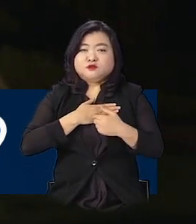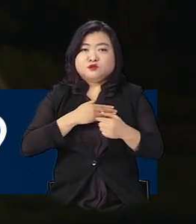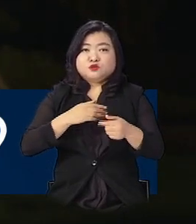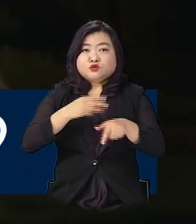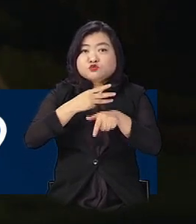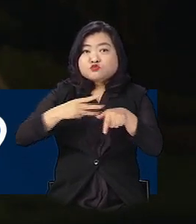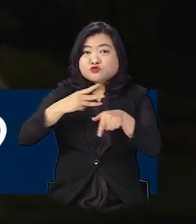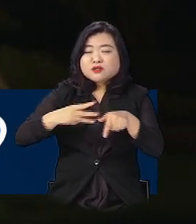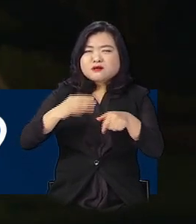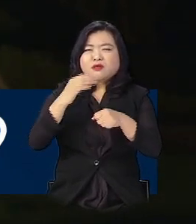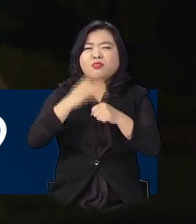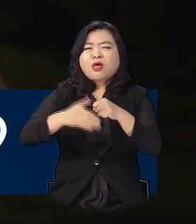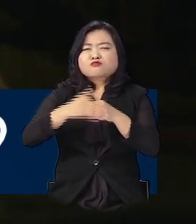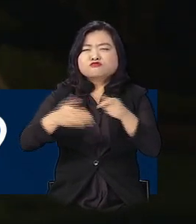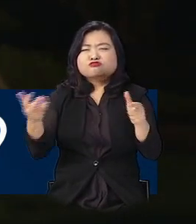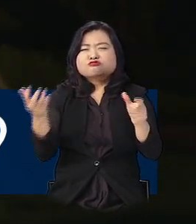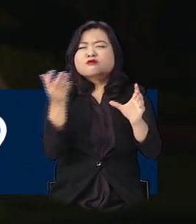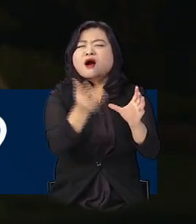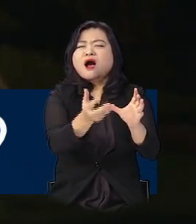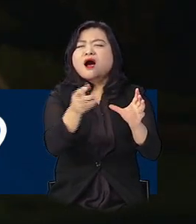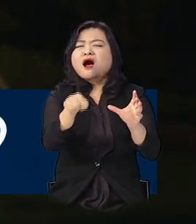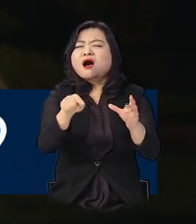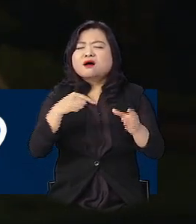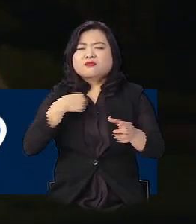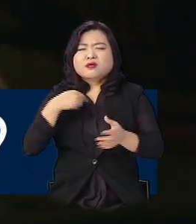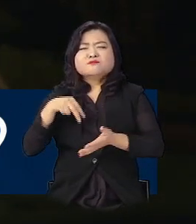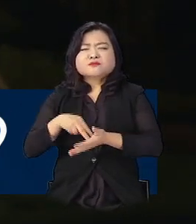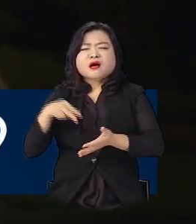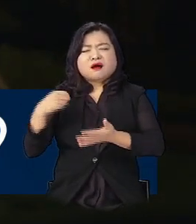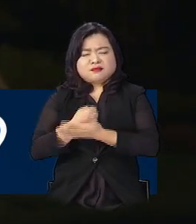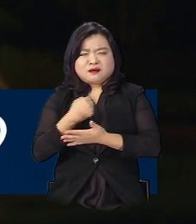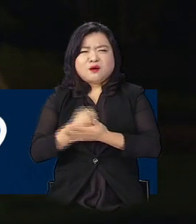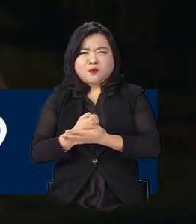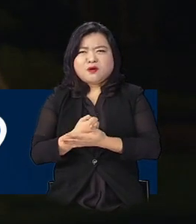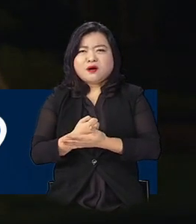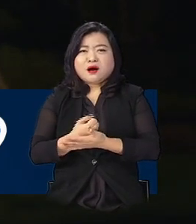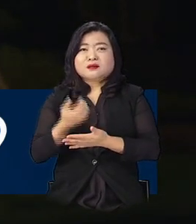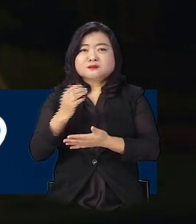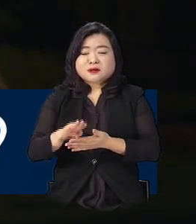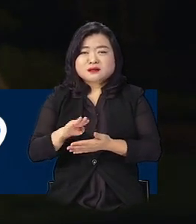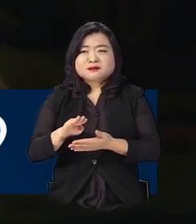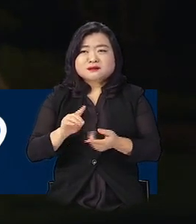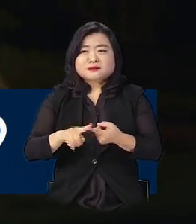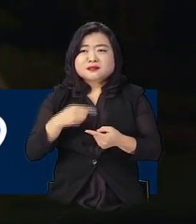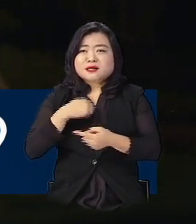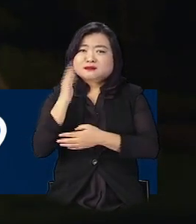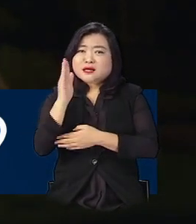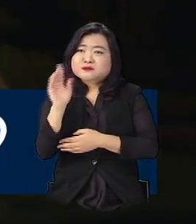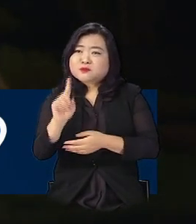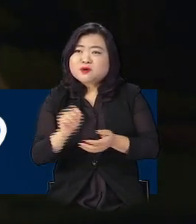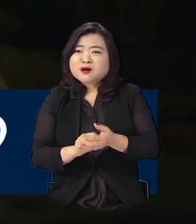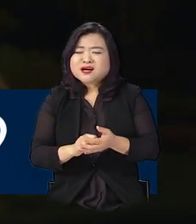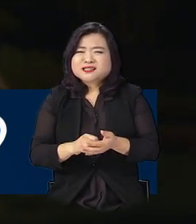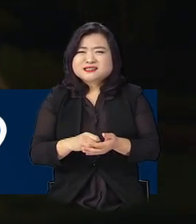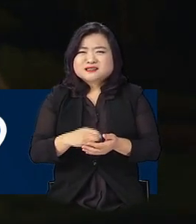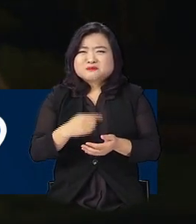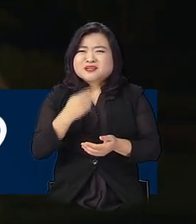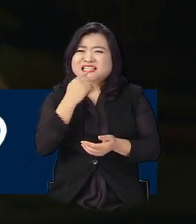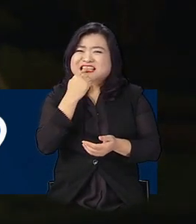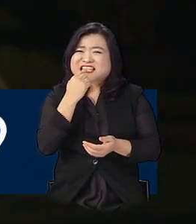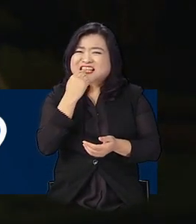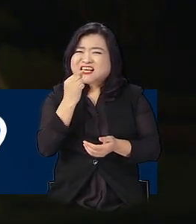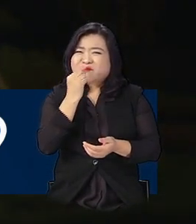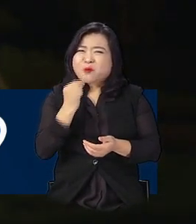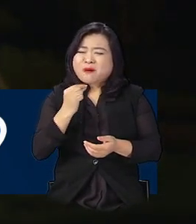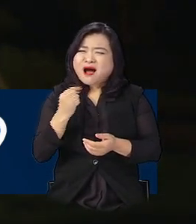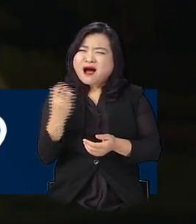군인을 대구에 보내주는 것은 정말 도의사로서는 안타깝습니다. 그리고 제가 이런 이야기 했습니다. 생리 뽑아서 후손들 잘